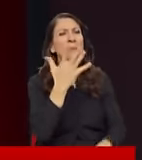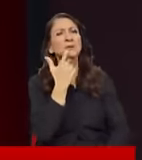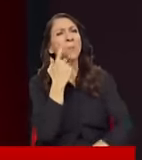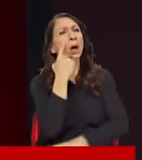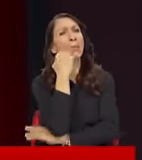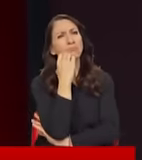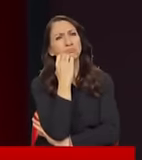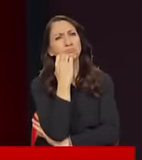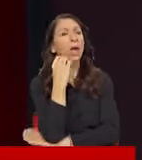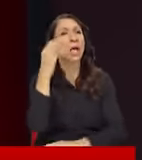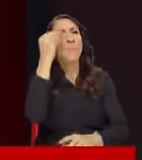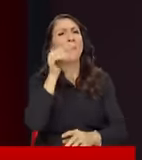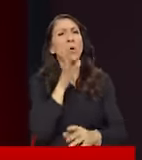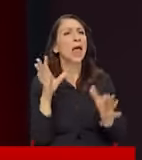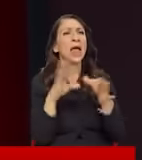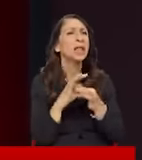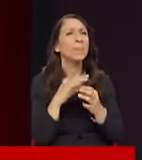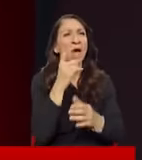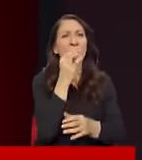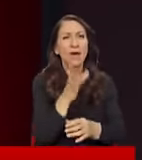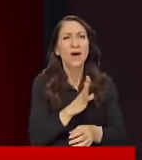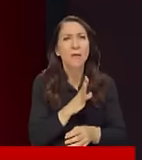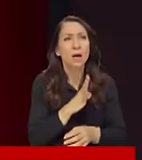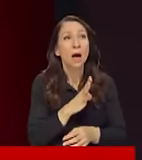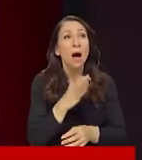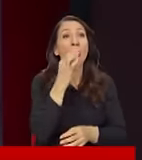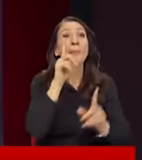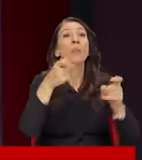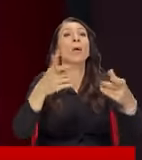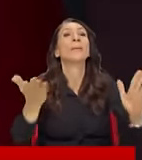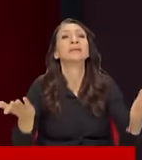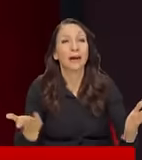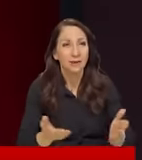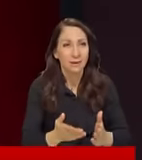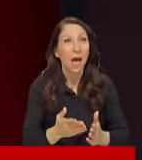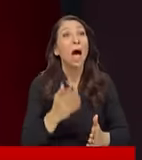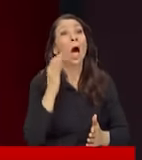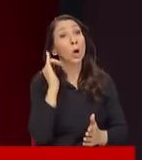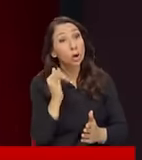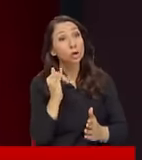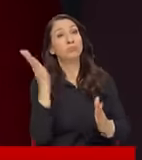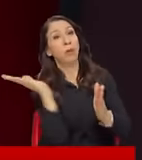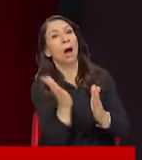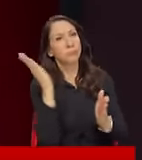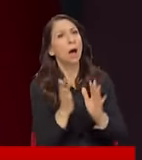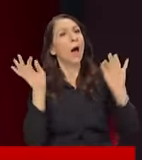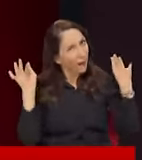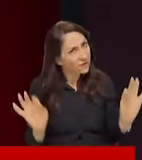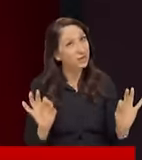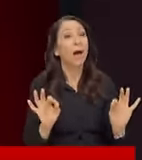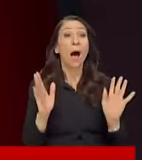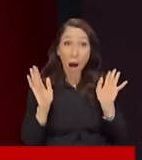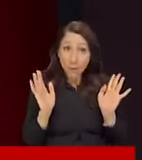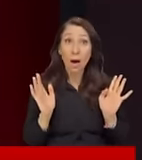bir bakalım ya. Ekrem İmamoğlu ile ilgili bir haber var mı? Haber bulamazlar. Ha kötüleyici, karalayıcı bulurlar.